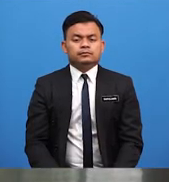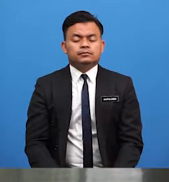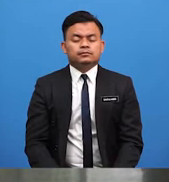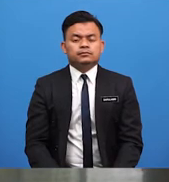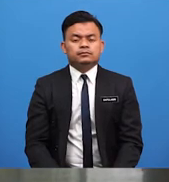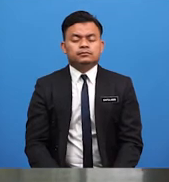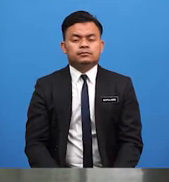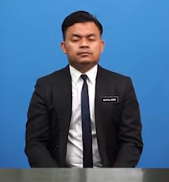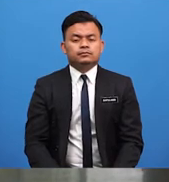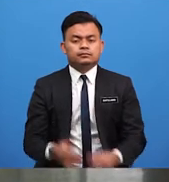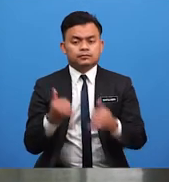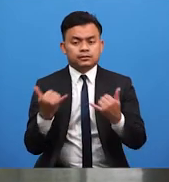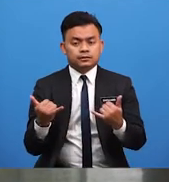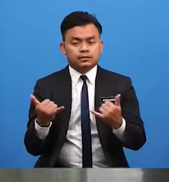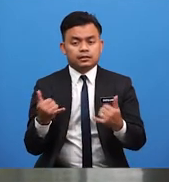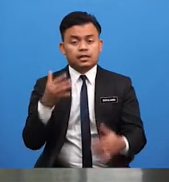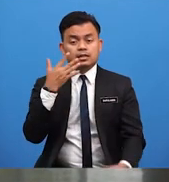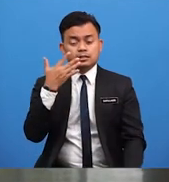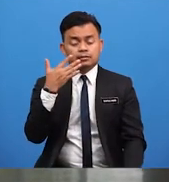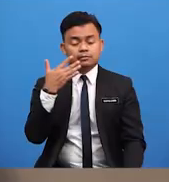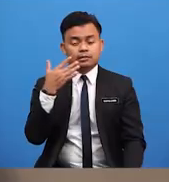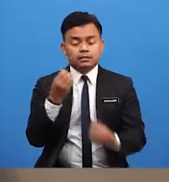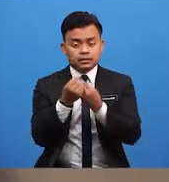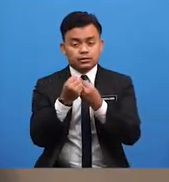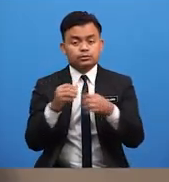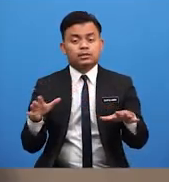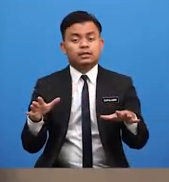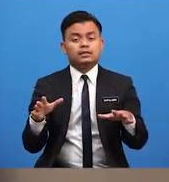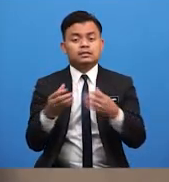Okey, sekarang sambal kita sudah siap.